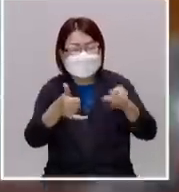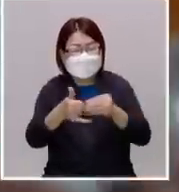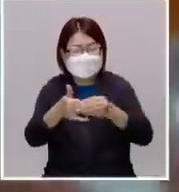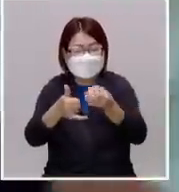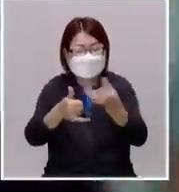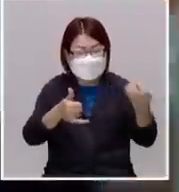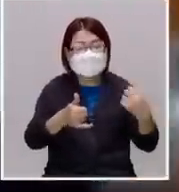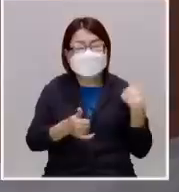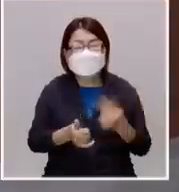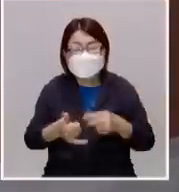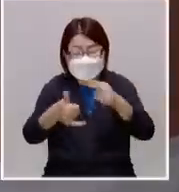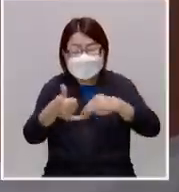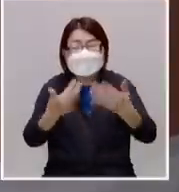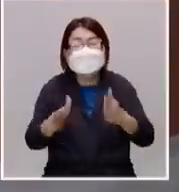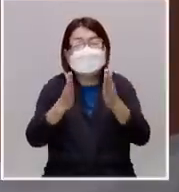แล้ว